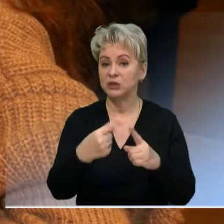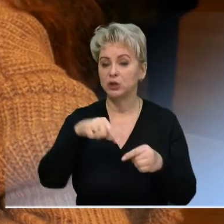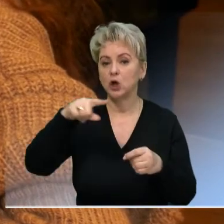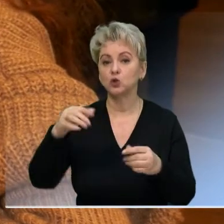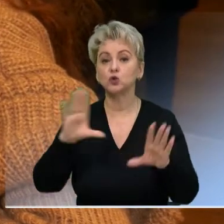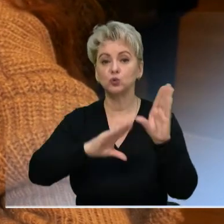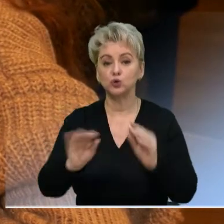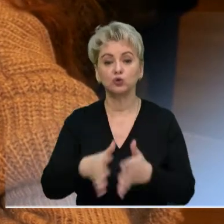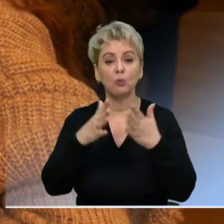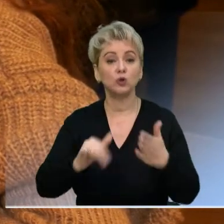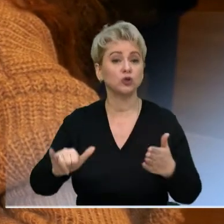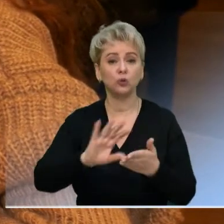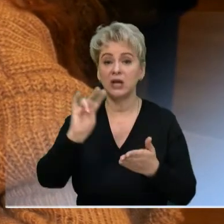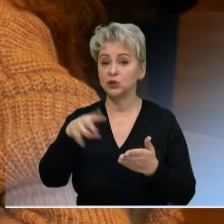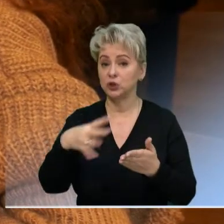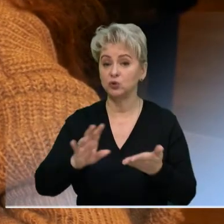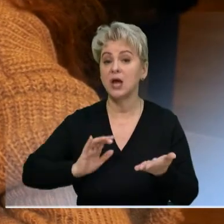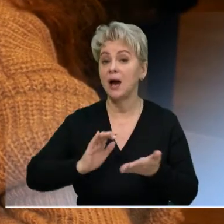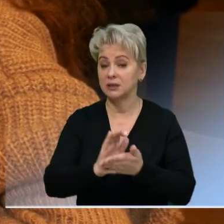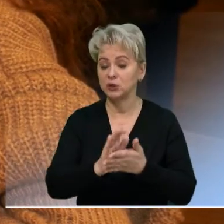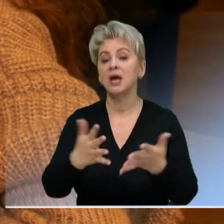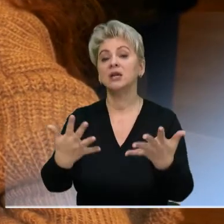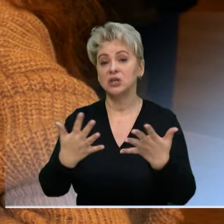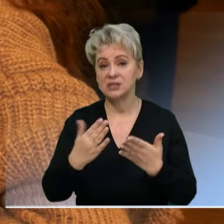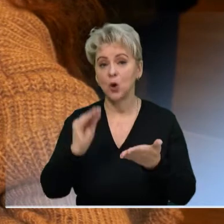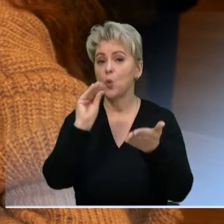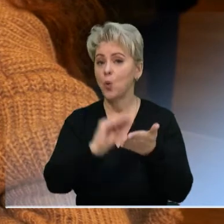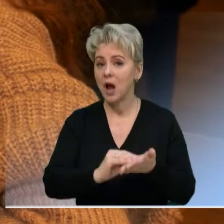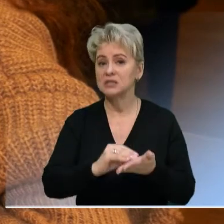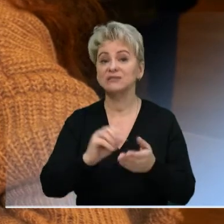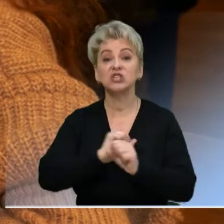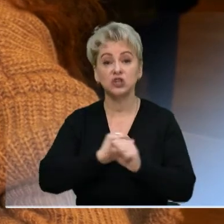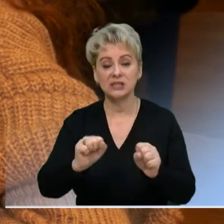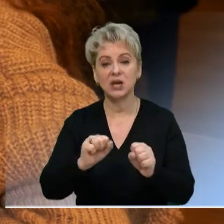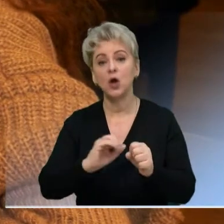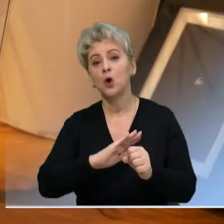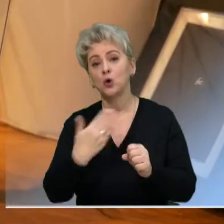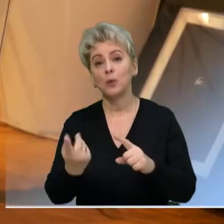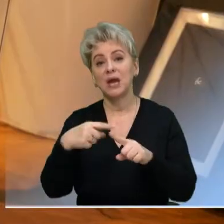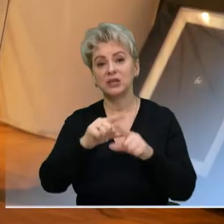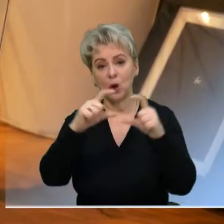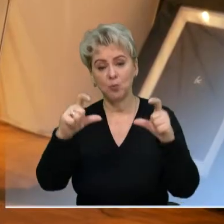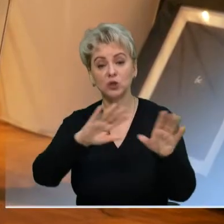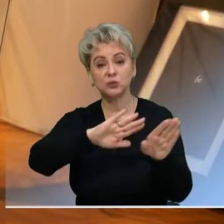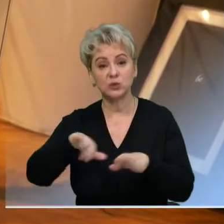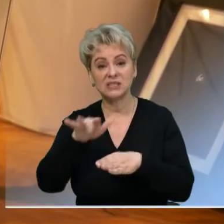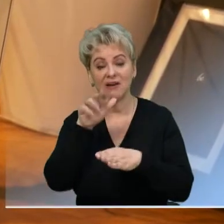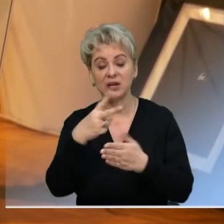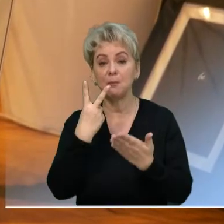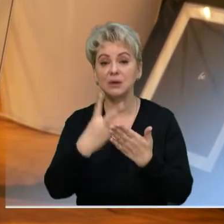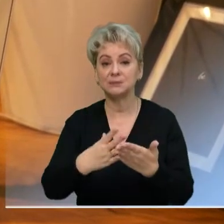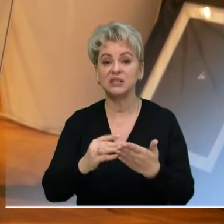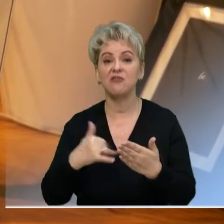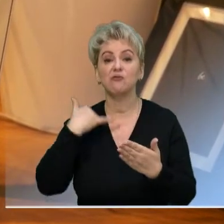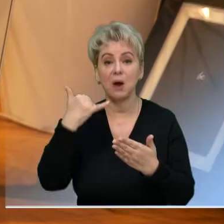учетом, что больше никуда его отправлять нельзя, естественно, указывать его нигде нельзя, кроме этого поля. Только спустя время, зайдя в